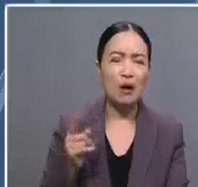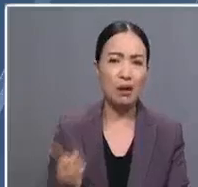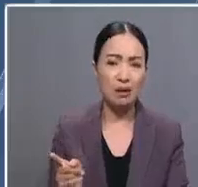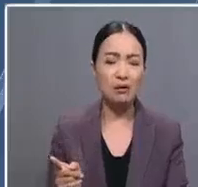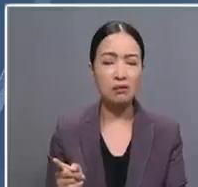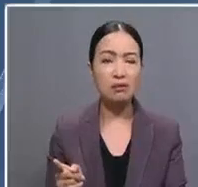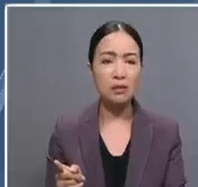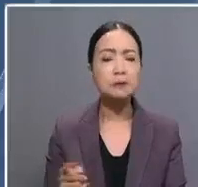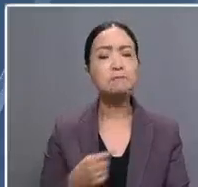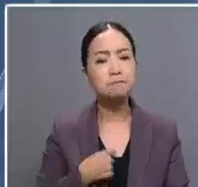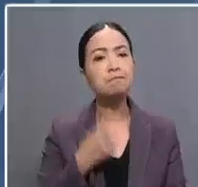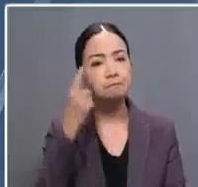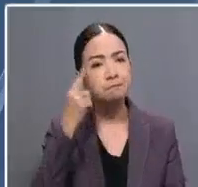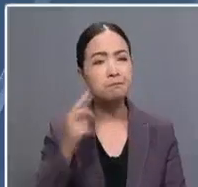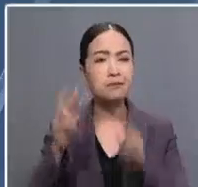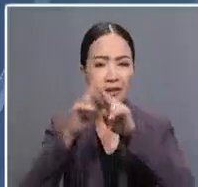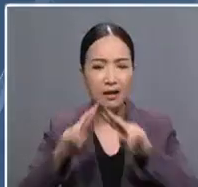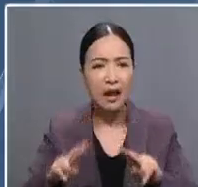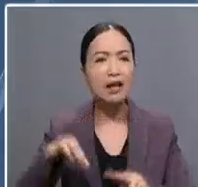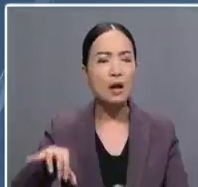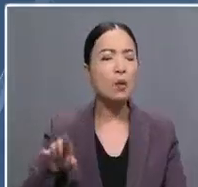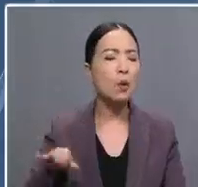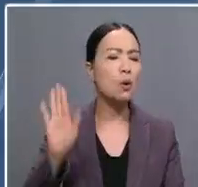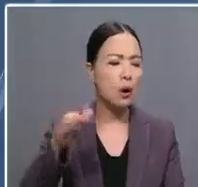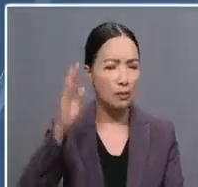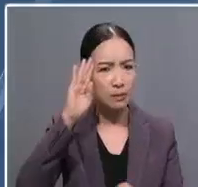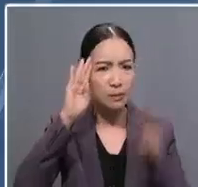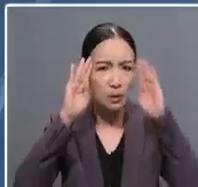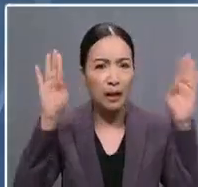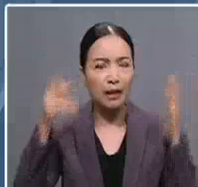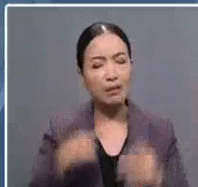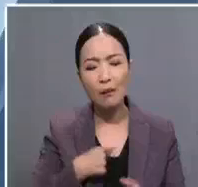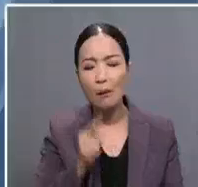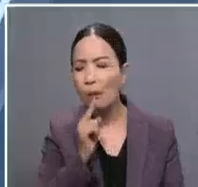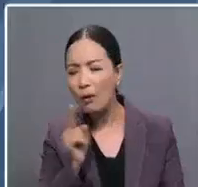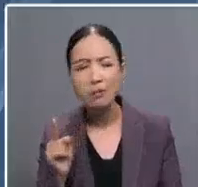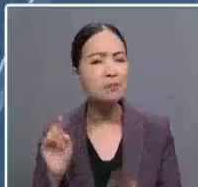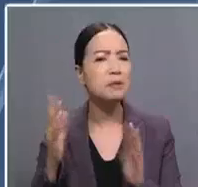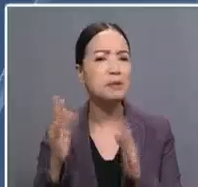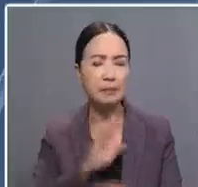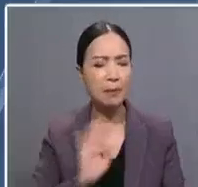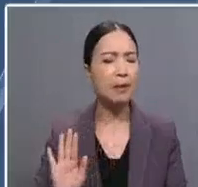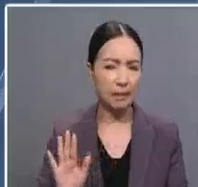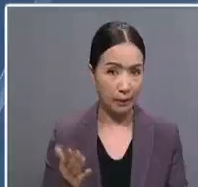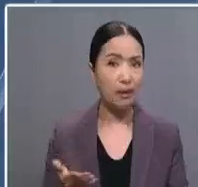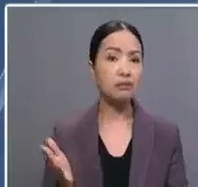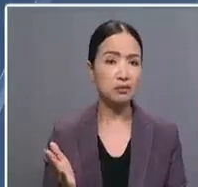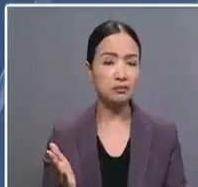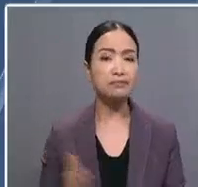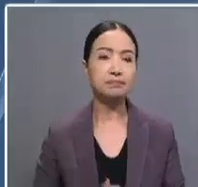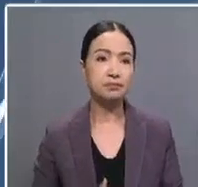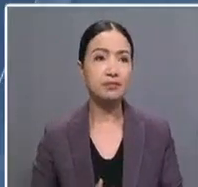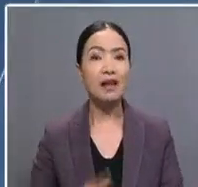ล้วก็คิดว่าร้านเขาก็ได้รับบทเรียนไปแล้วล่ะเพราะฉะนั้นเราจะไปอะไรมากมายเนี่ย ก็เกินไ